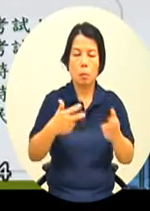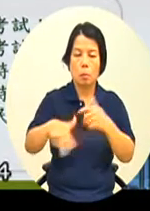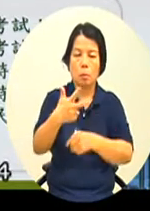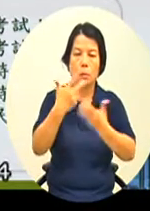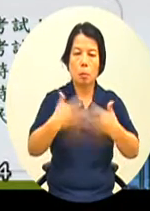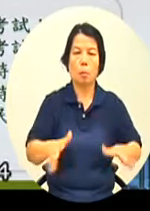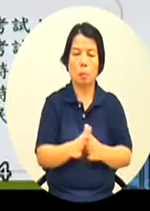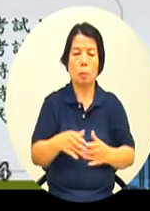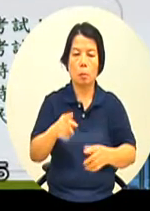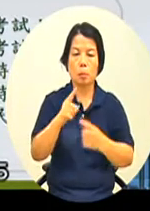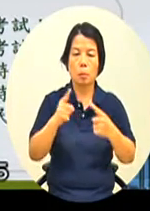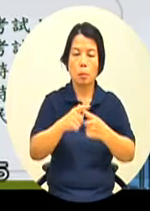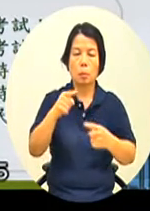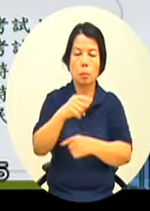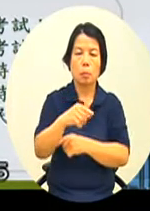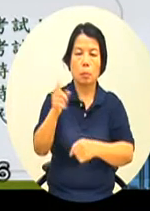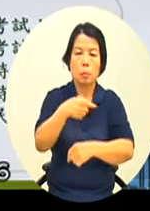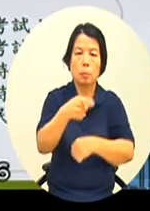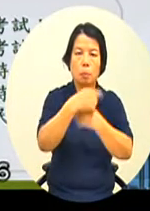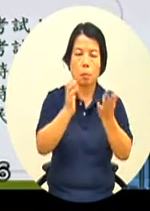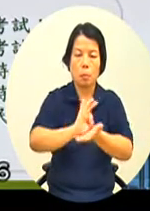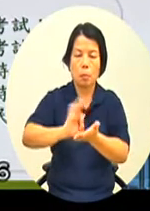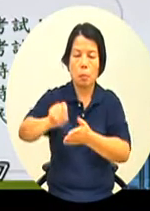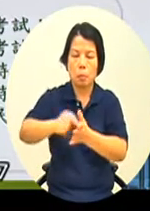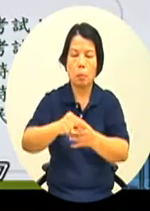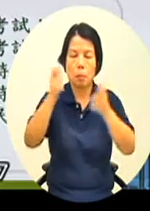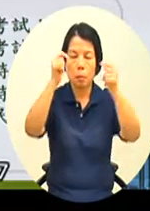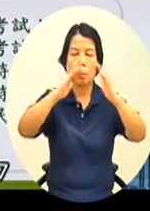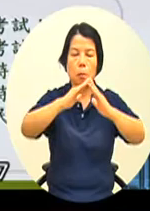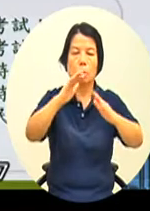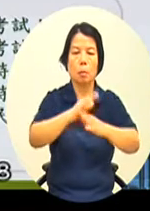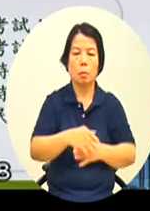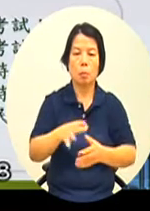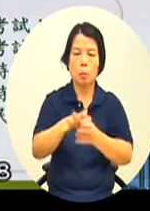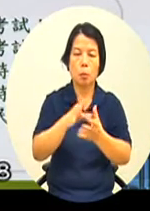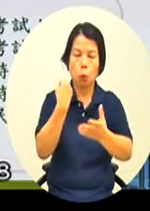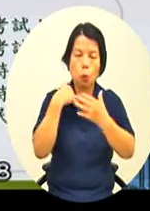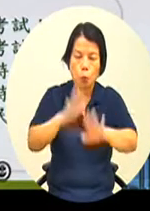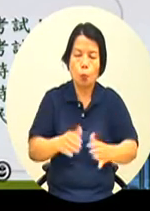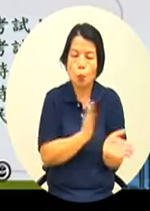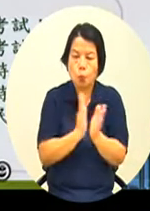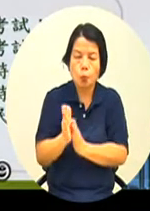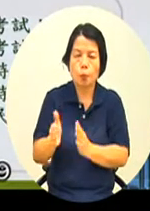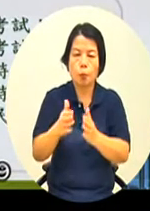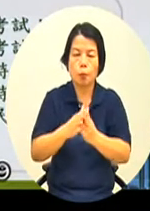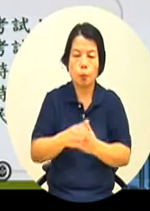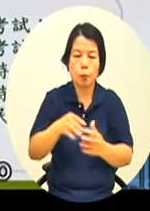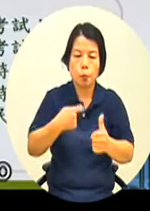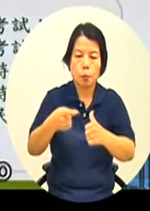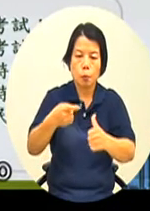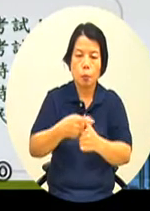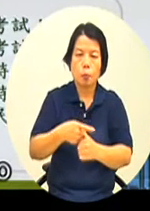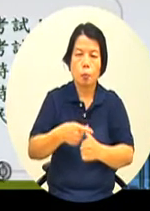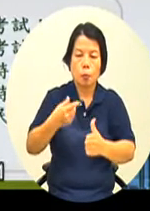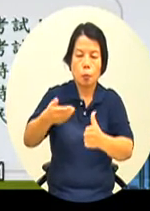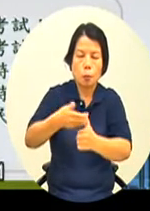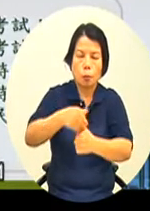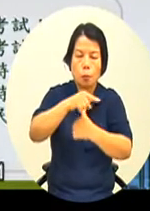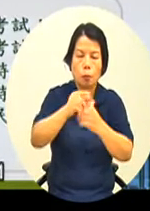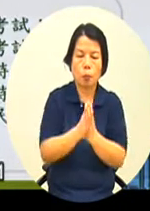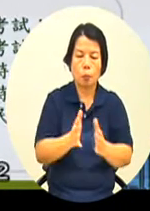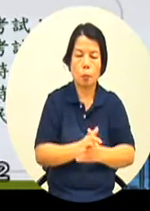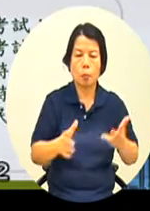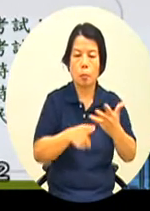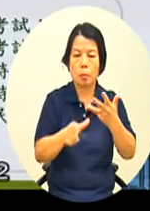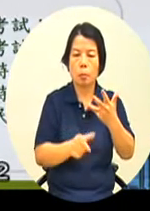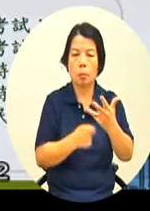才训用合一部分，我们定有高雄市政府储备中阶主管培育计划。那这段期间到8月为